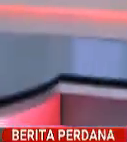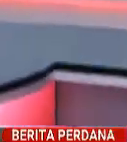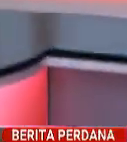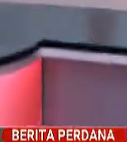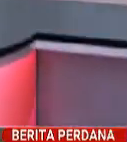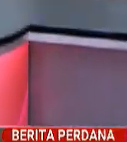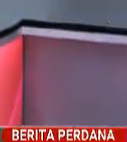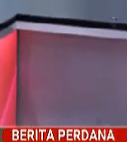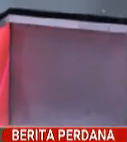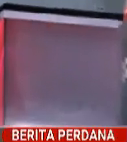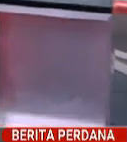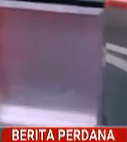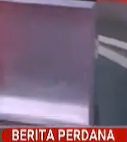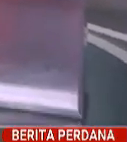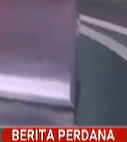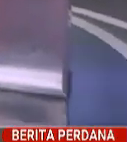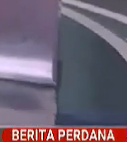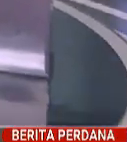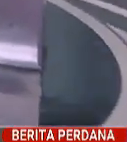Paparannya seketika nanti.